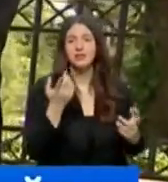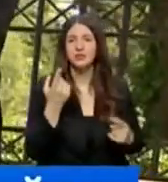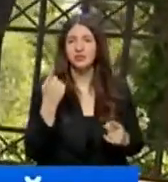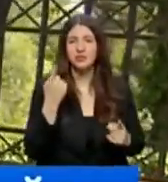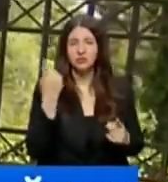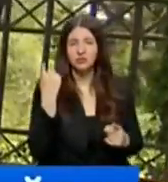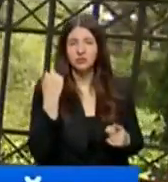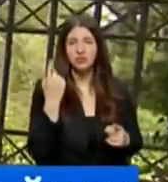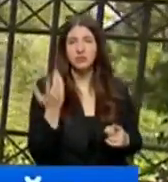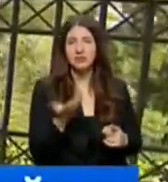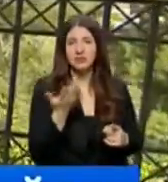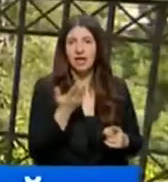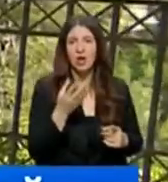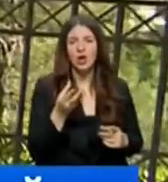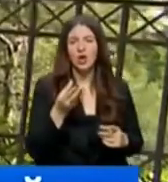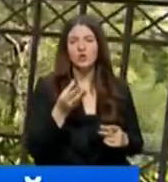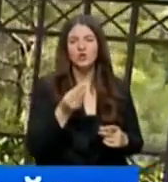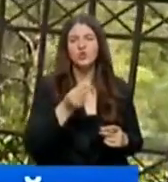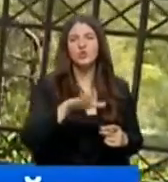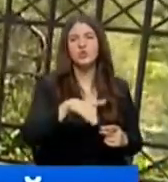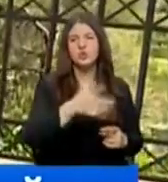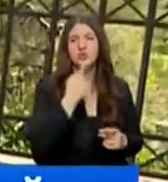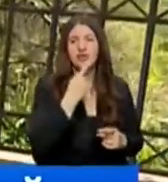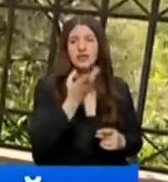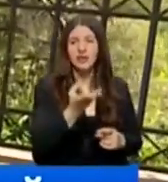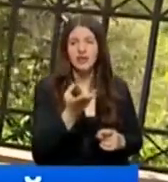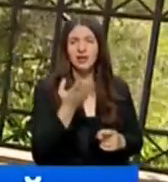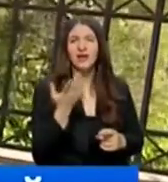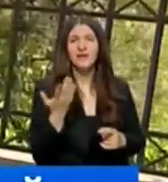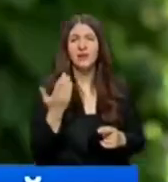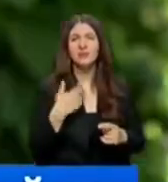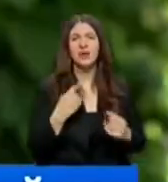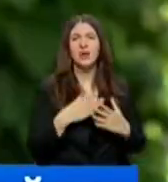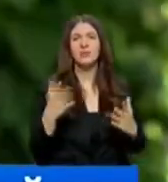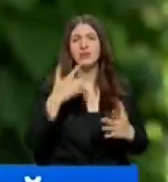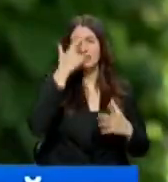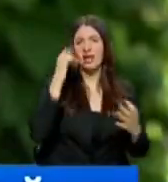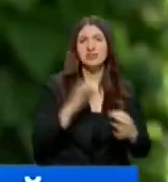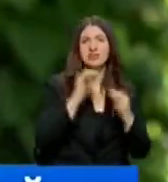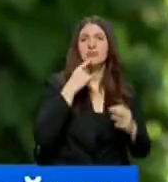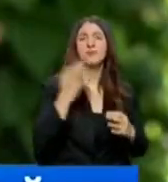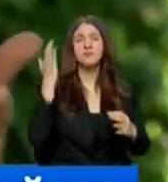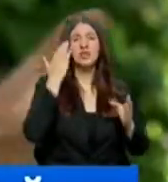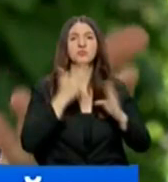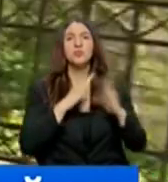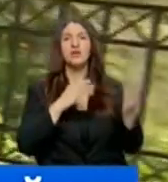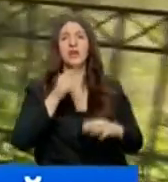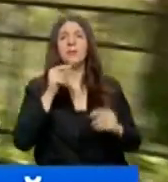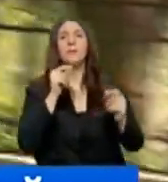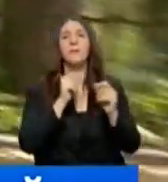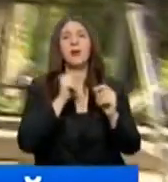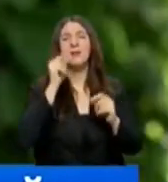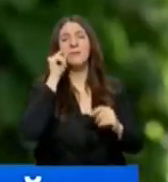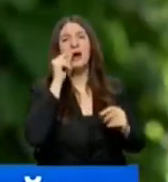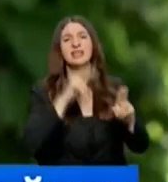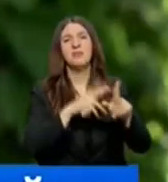İşte dün Çürük dedi mesela size. Evet, evet. Ve bizim en büyük talihsizliğimiz dedi, ana muhalefetin başında Bay Kemal zihniyetinin